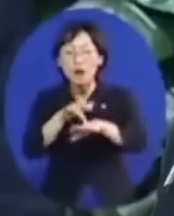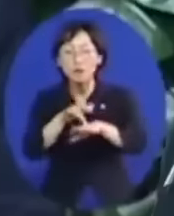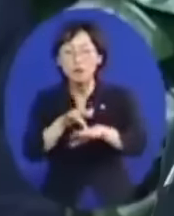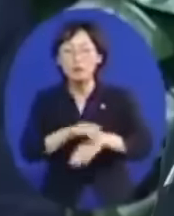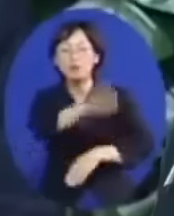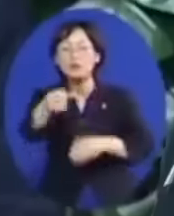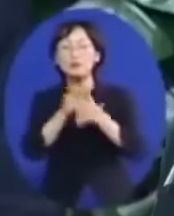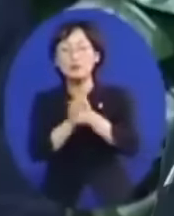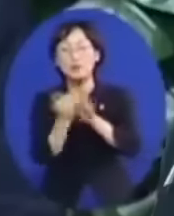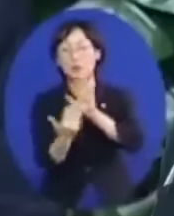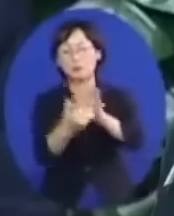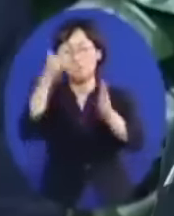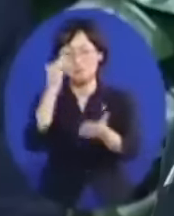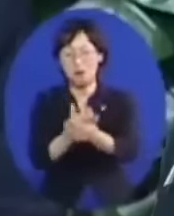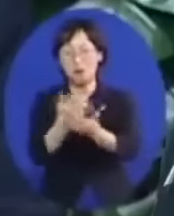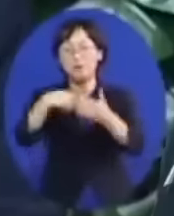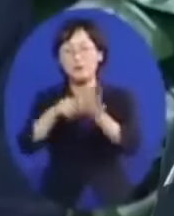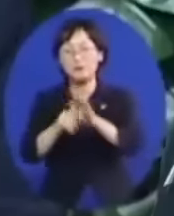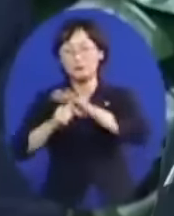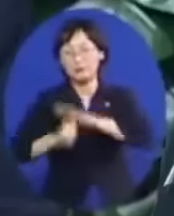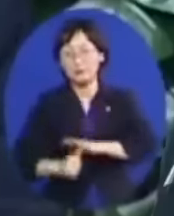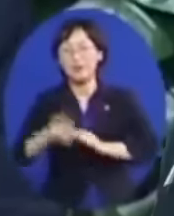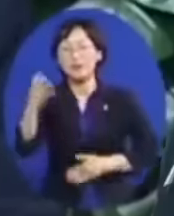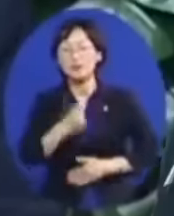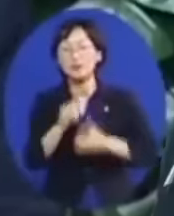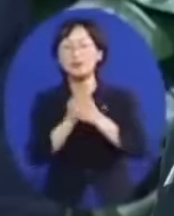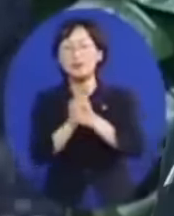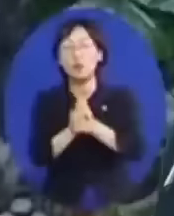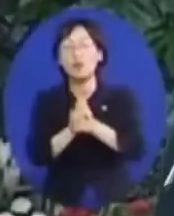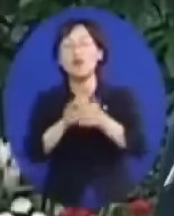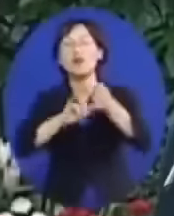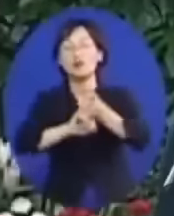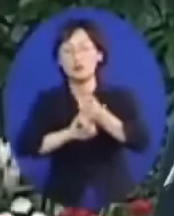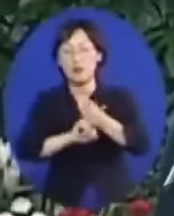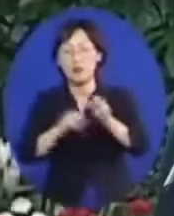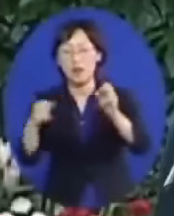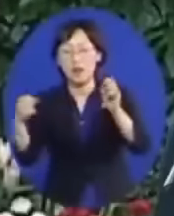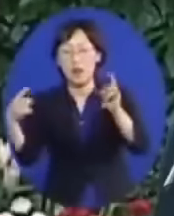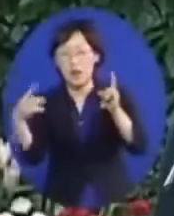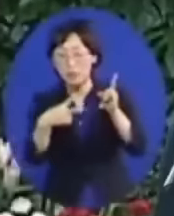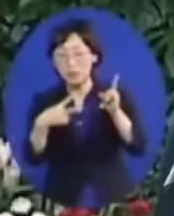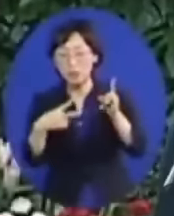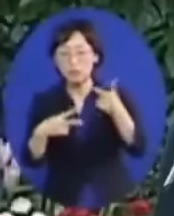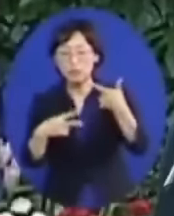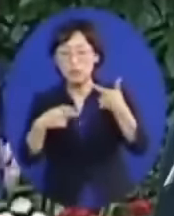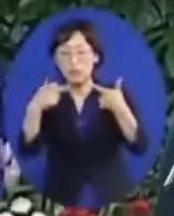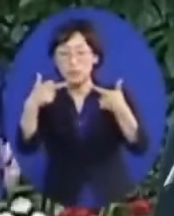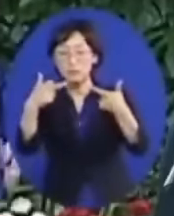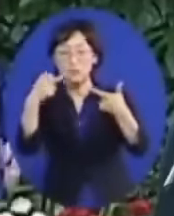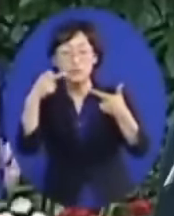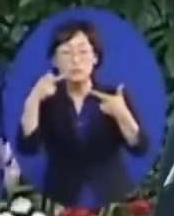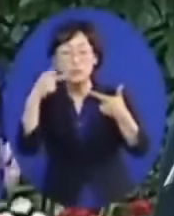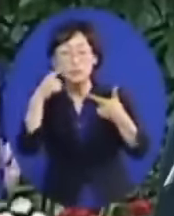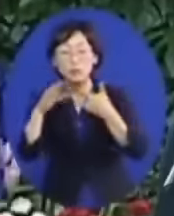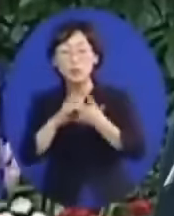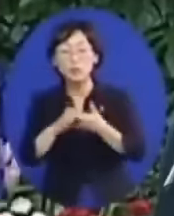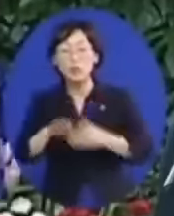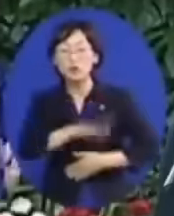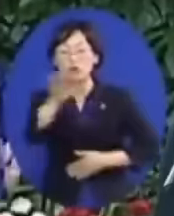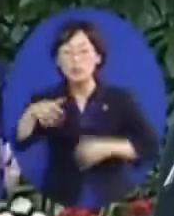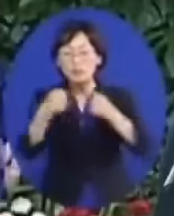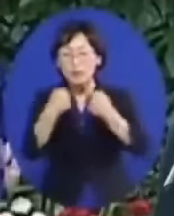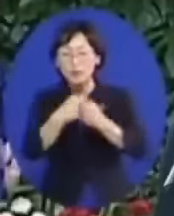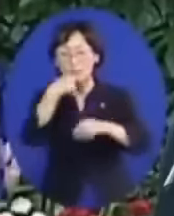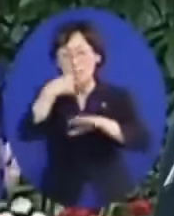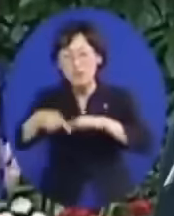막지 못하도록 우리가 인내를 가지고 기도해야 되는 것입니다. 에베소서 6장 12절에 우리의 시름은 혈과 육을 상대하는